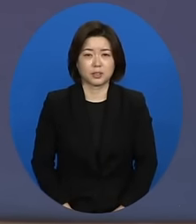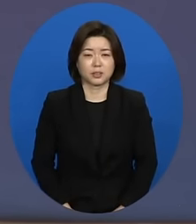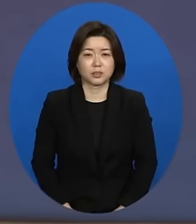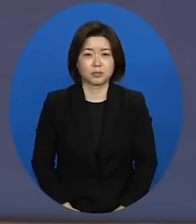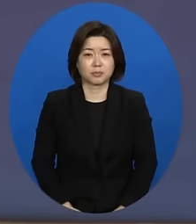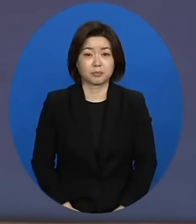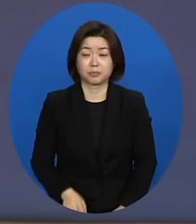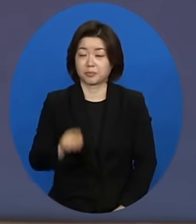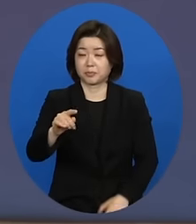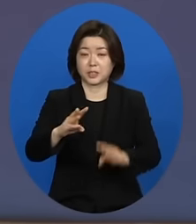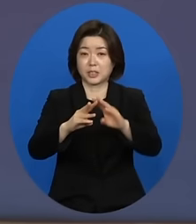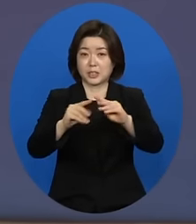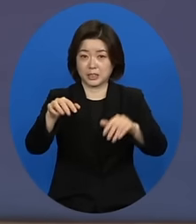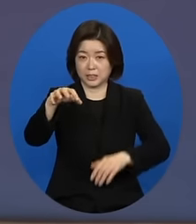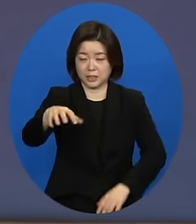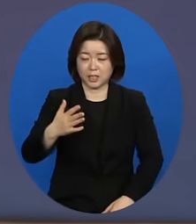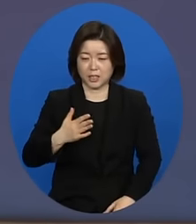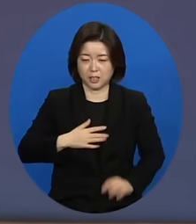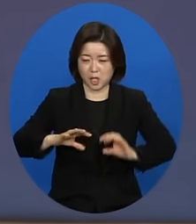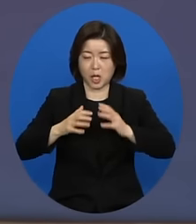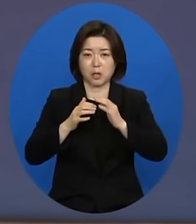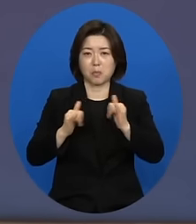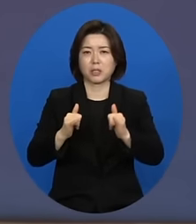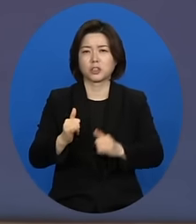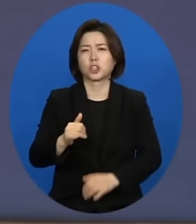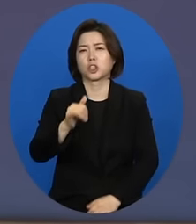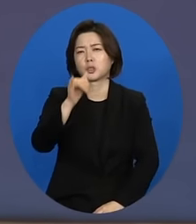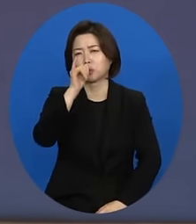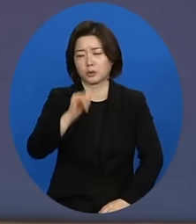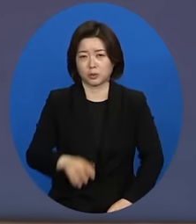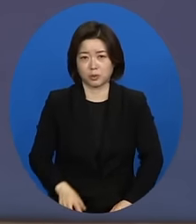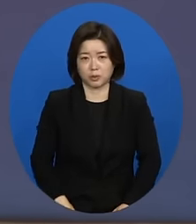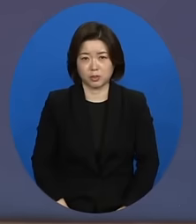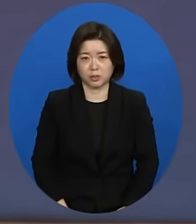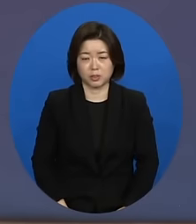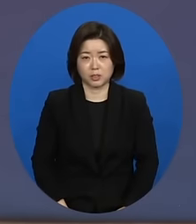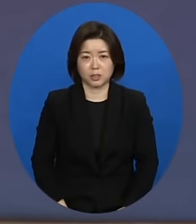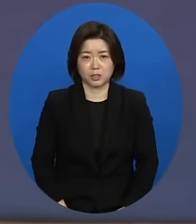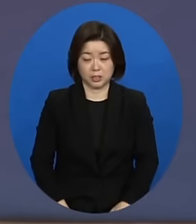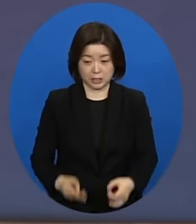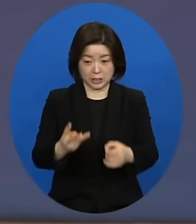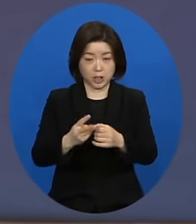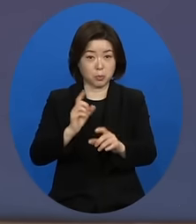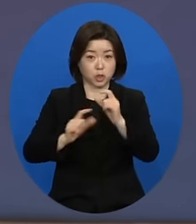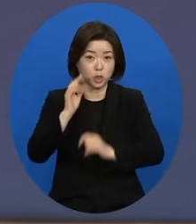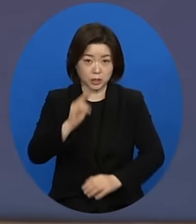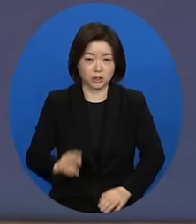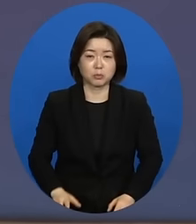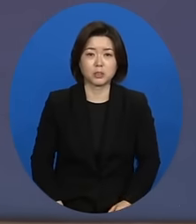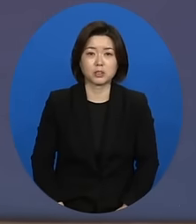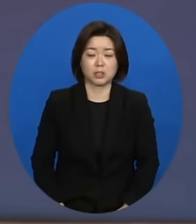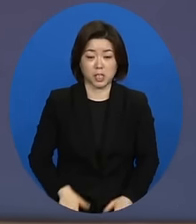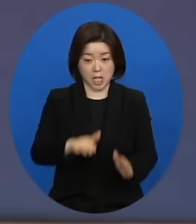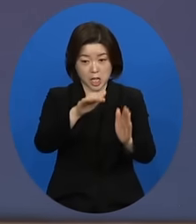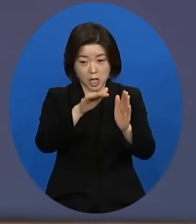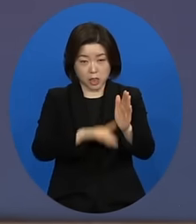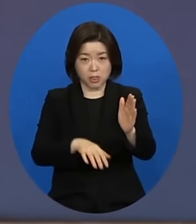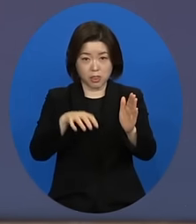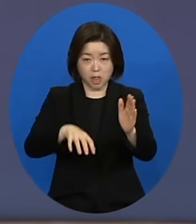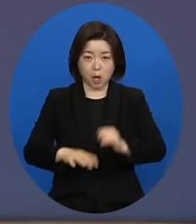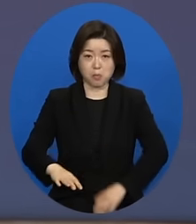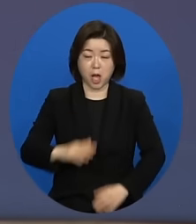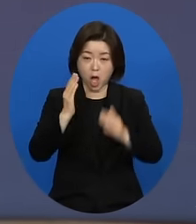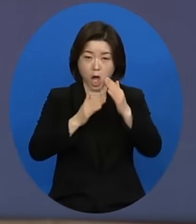그 땅에 내 백성들이 살아있어. 세 번째는 더 심각해요. 남한의